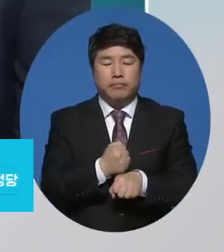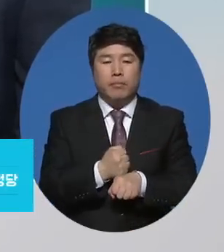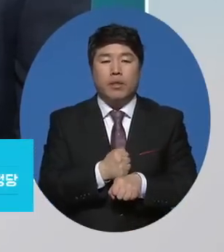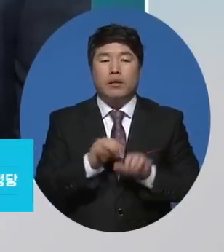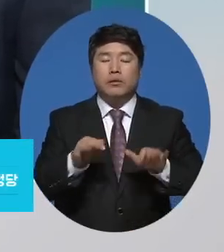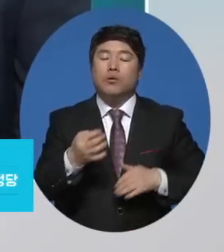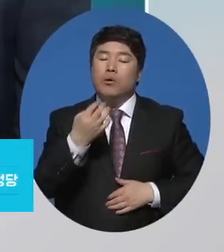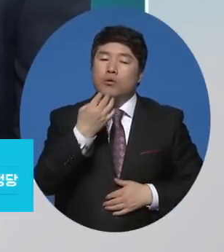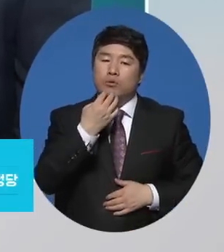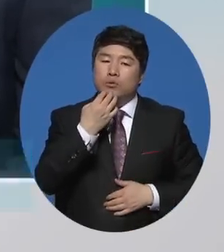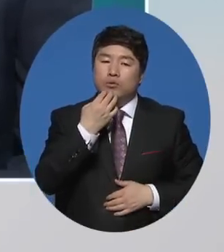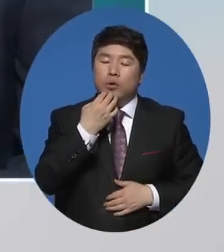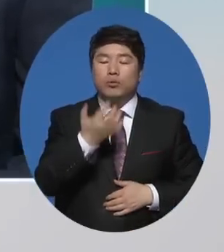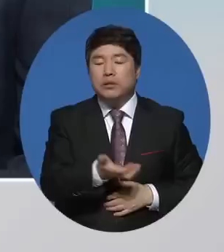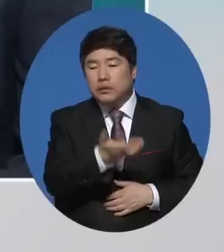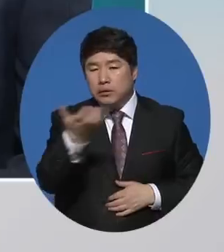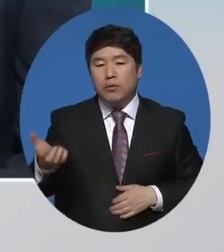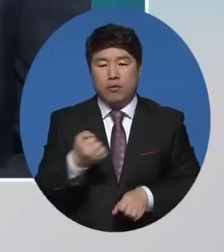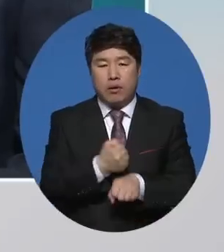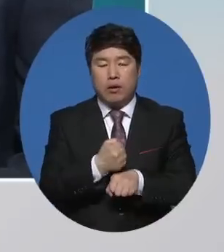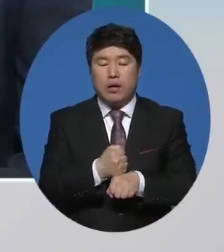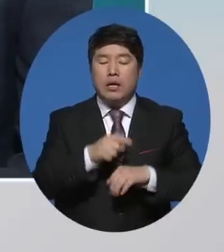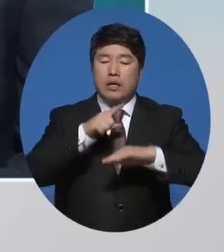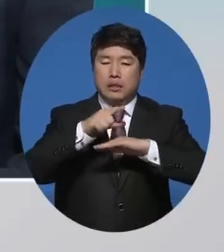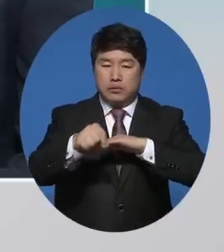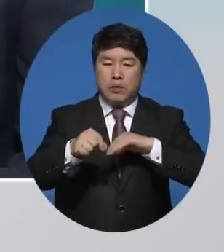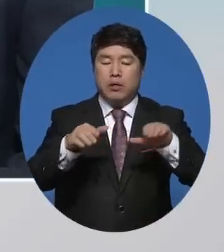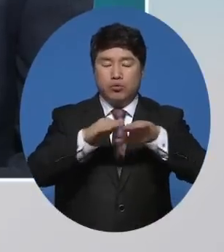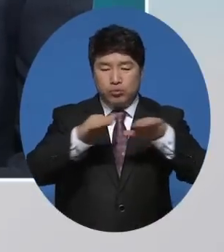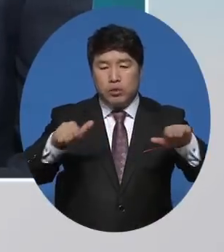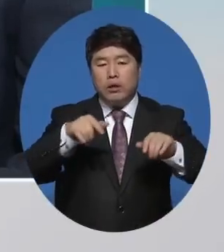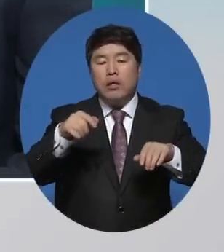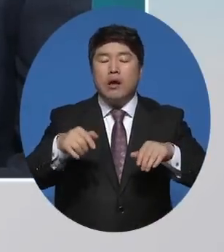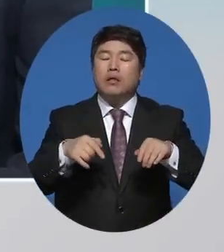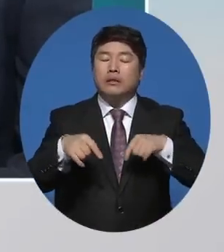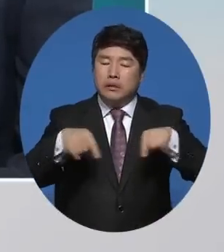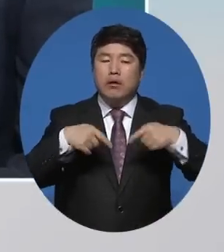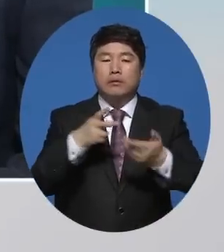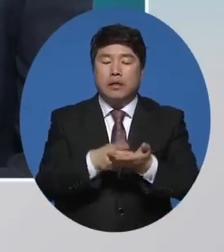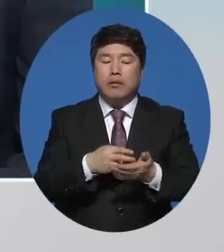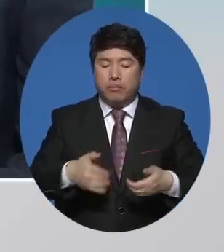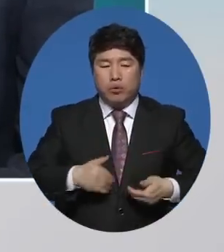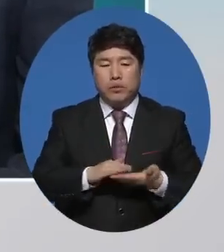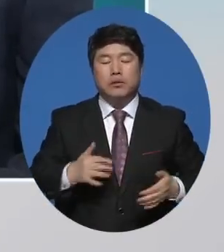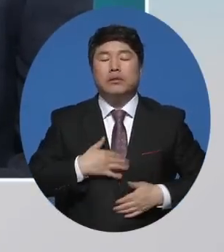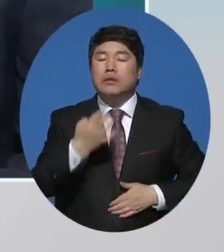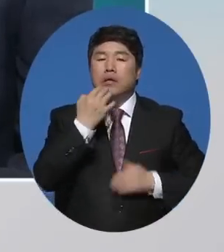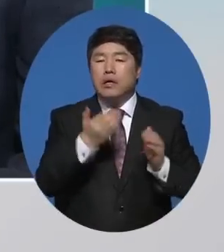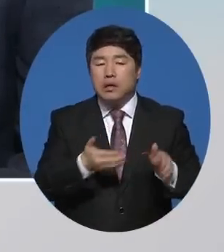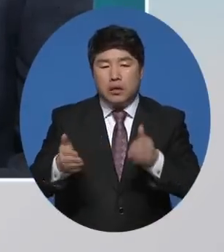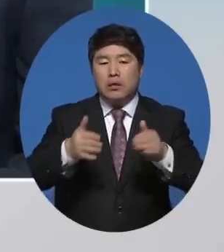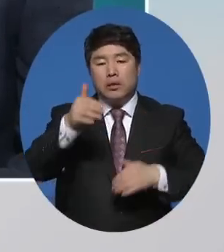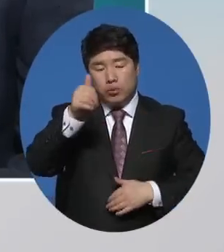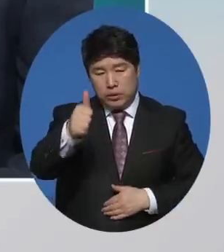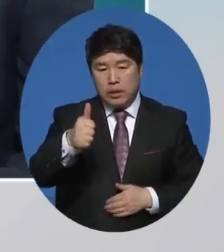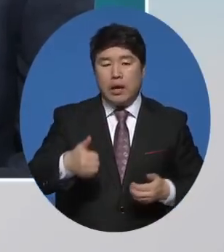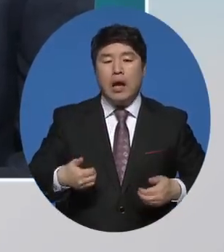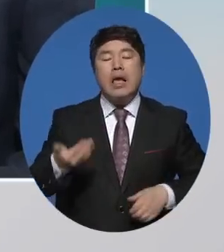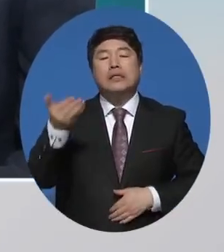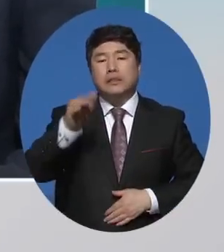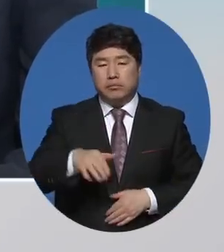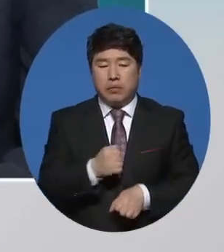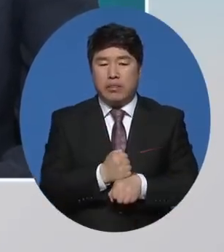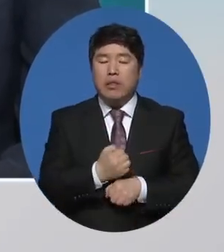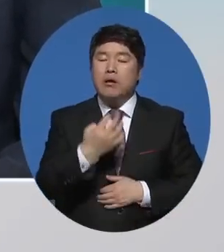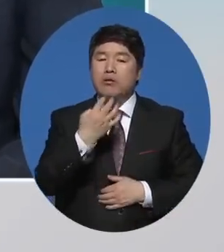이전 같은 과감한이 지방 균형 발전 정책이 필요합니다 저는 경기도지사를 했지만 예 어 수도권